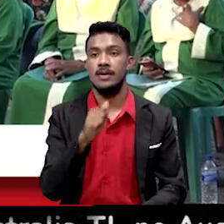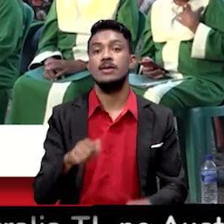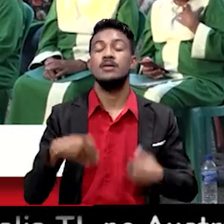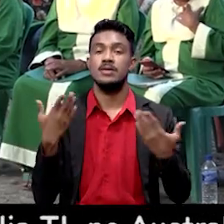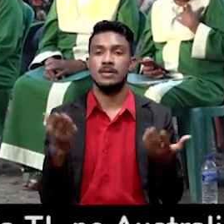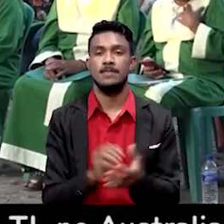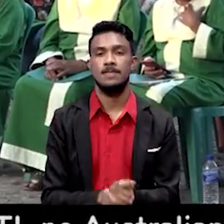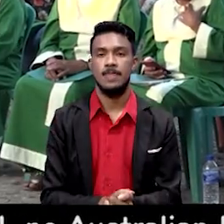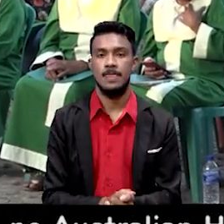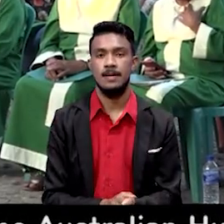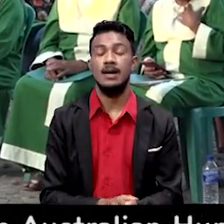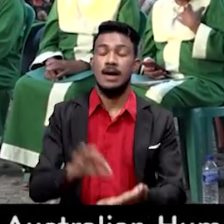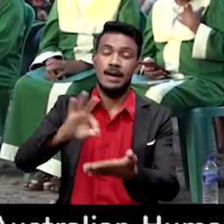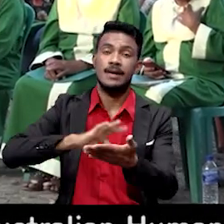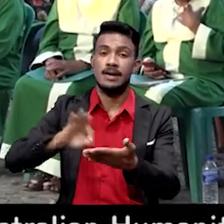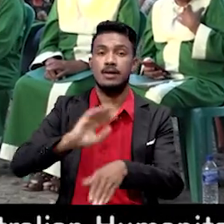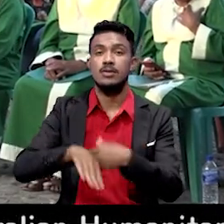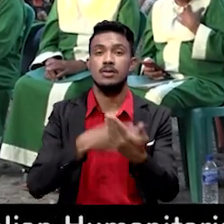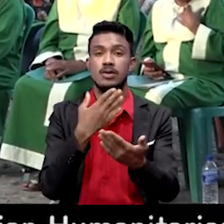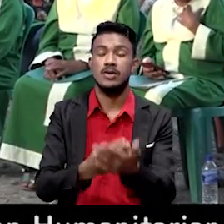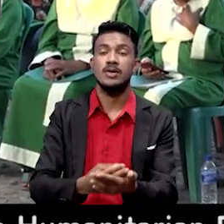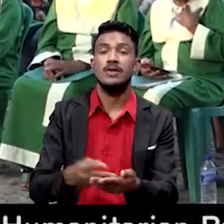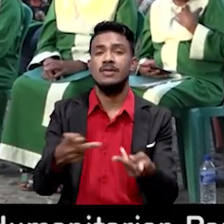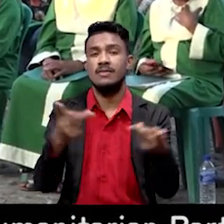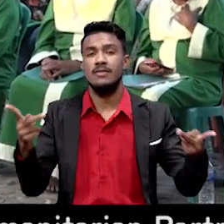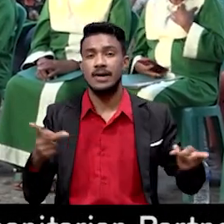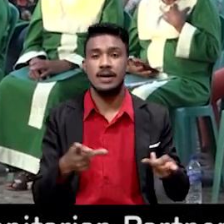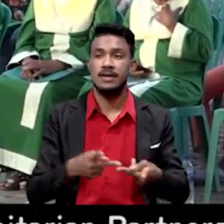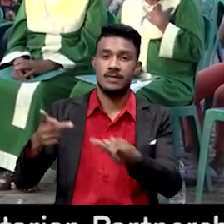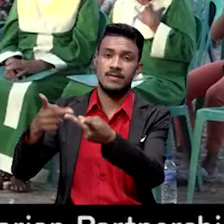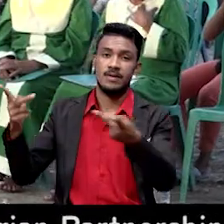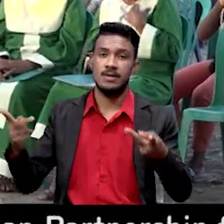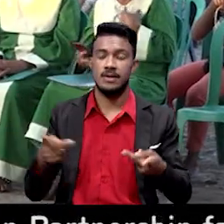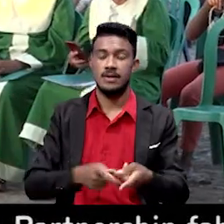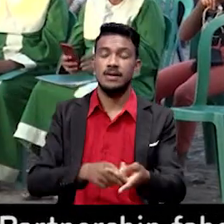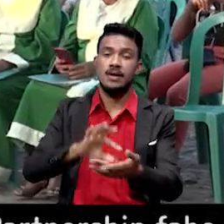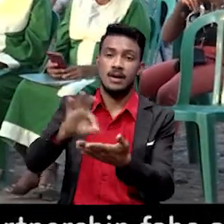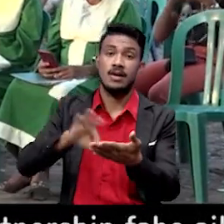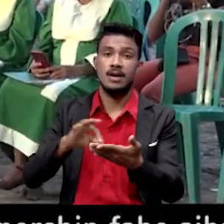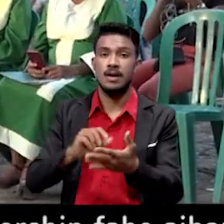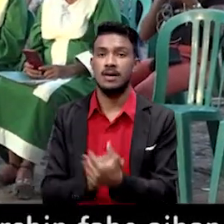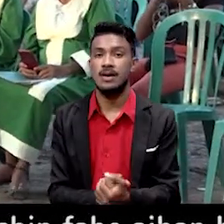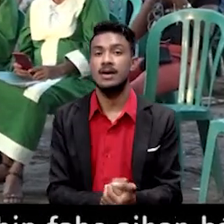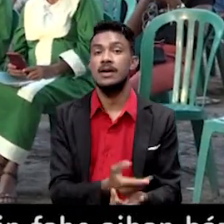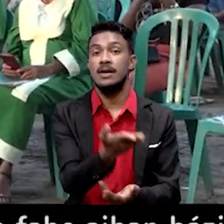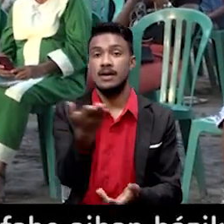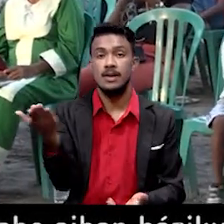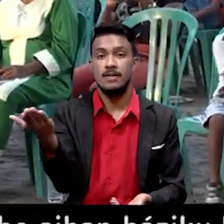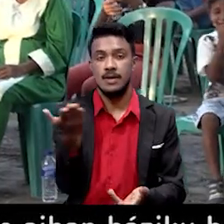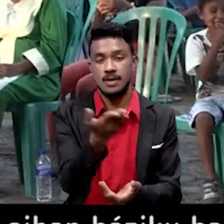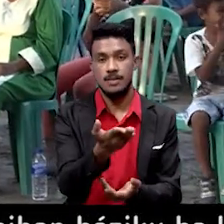kerek hodu ia fatisiru ka kerek ia fatisiru ka kerek hodi imin be